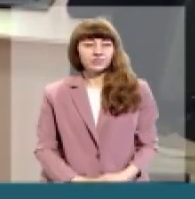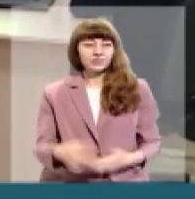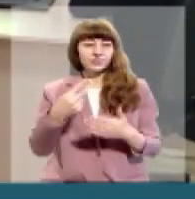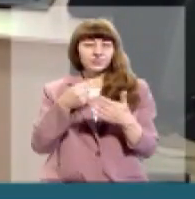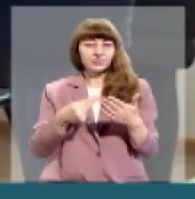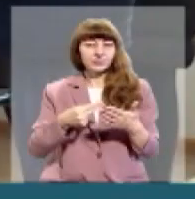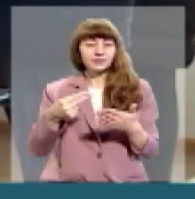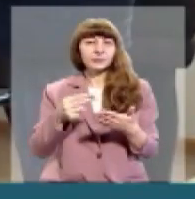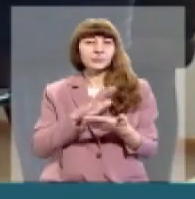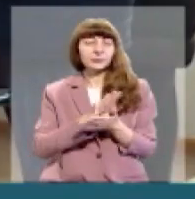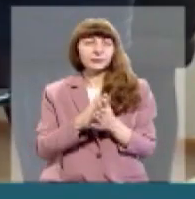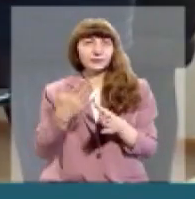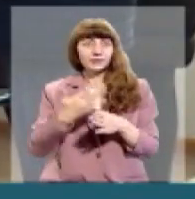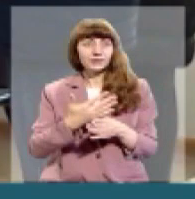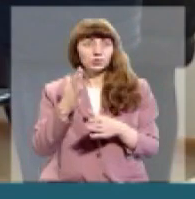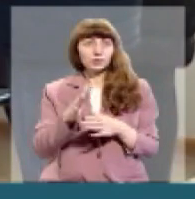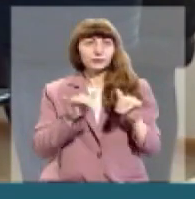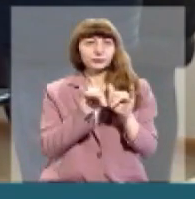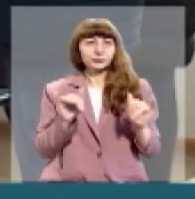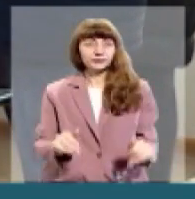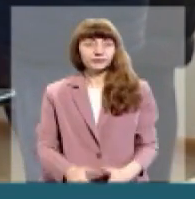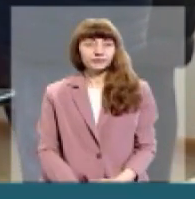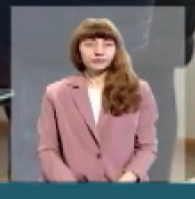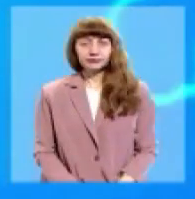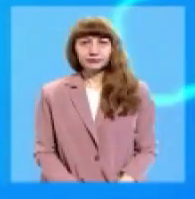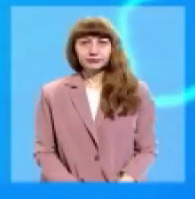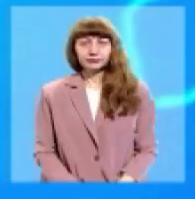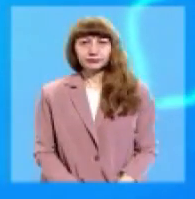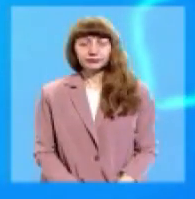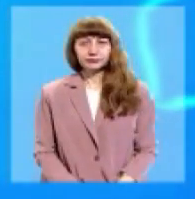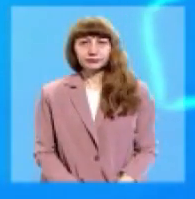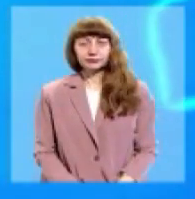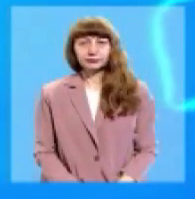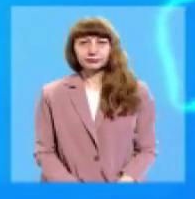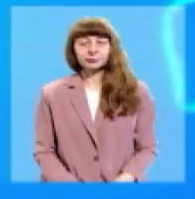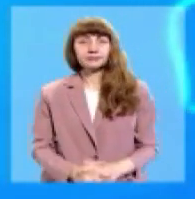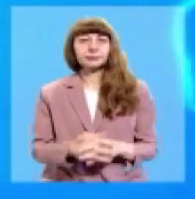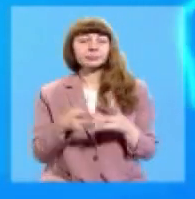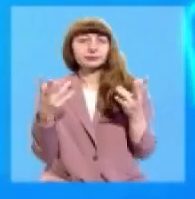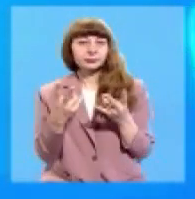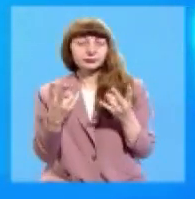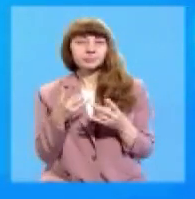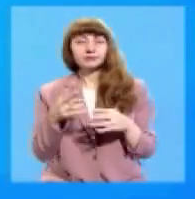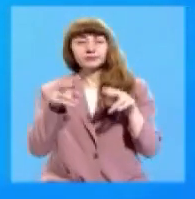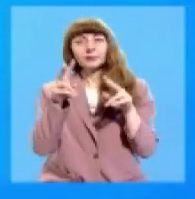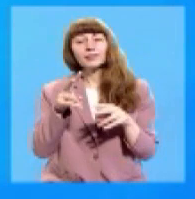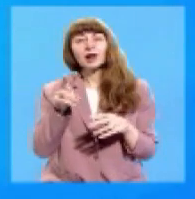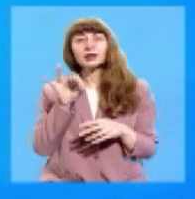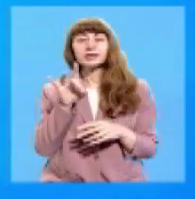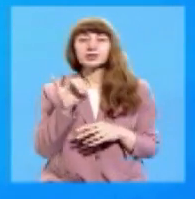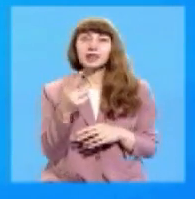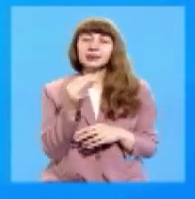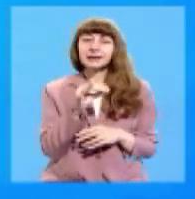және екі жақты қарым-қатынасын нығайтуға ықпал етеді. Иордания, Египет, Түркия және Сауд Арабиясы